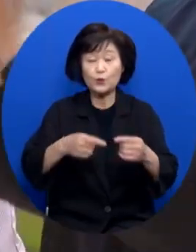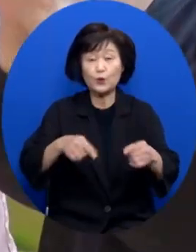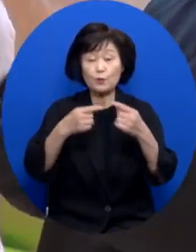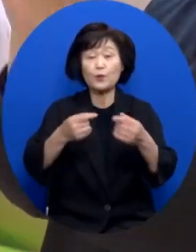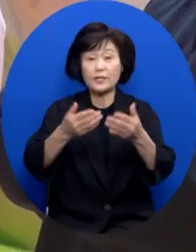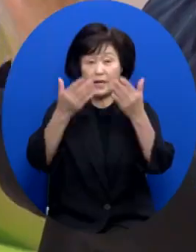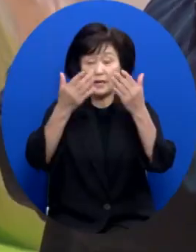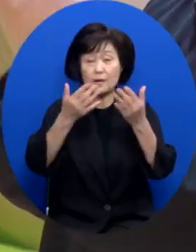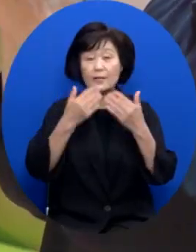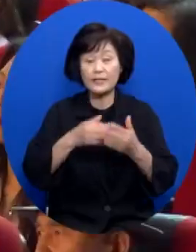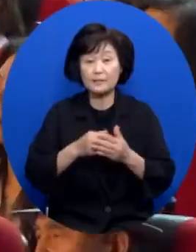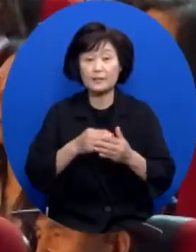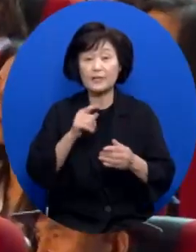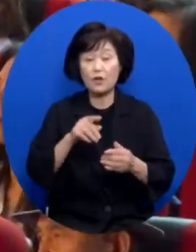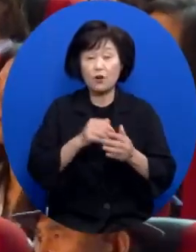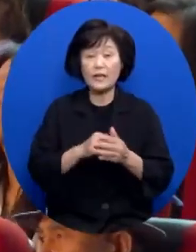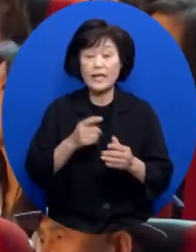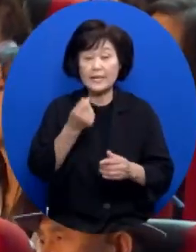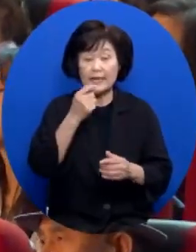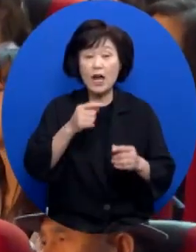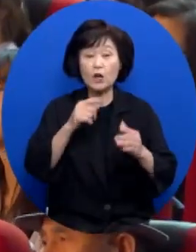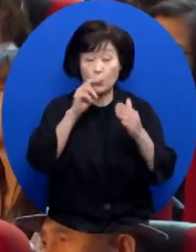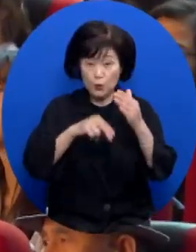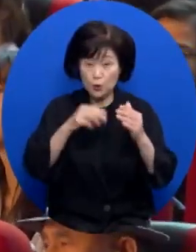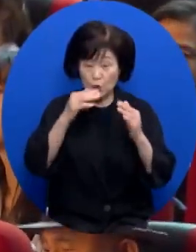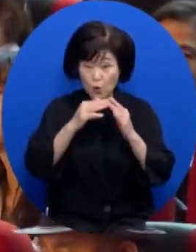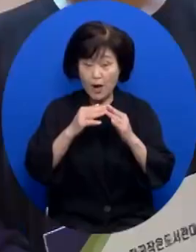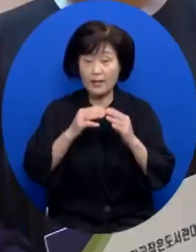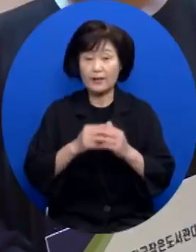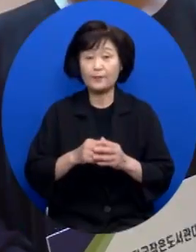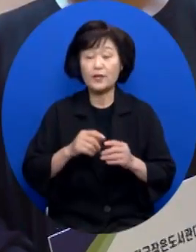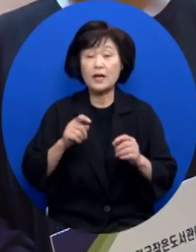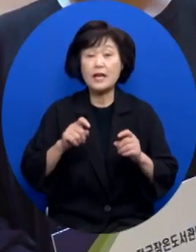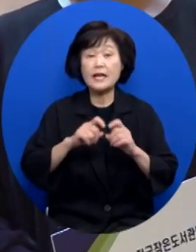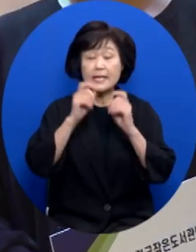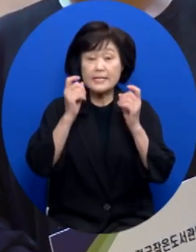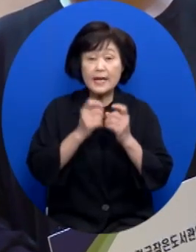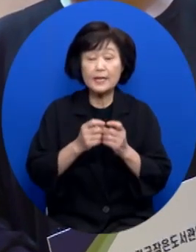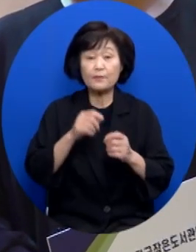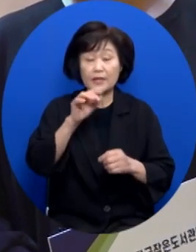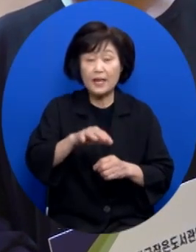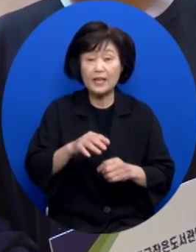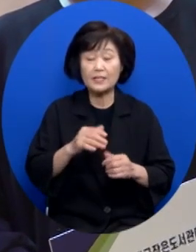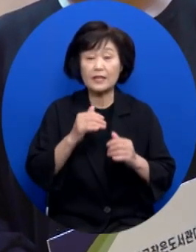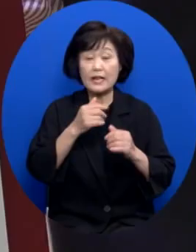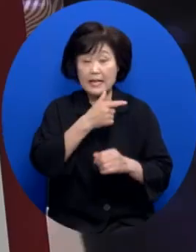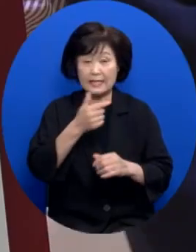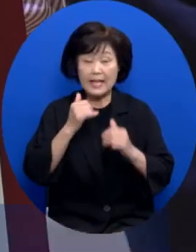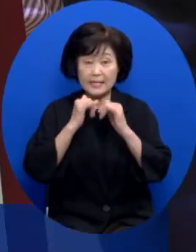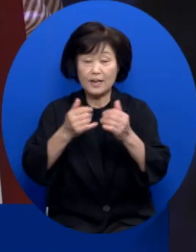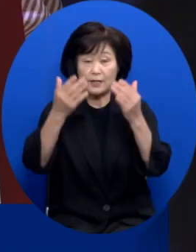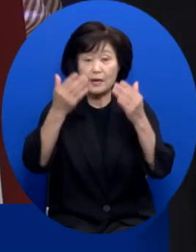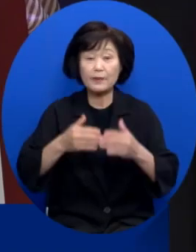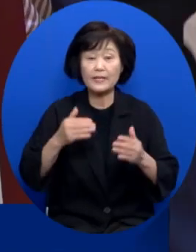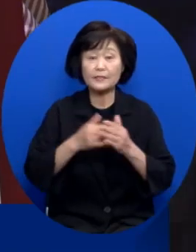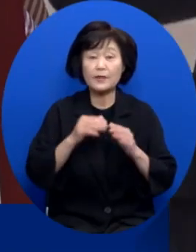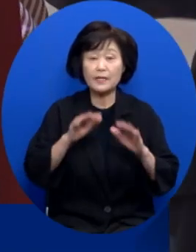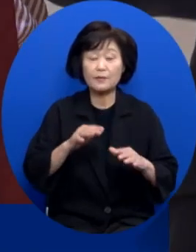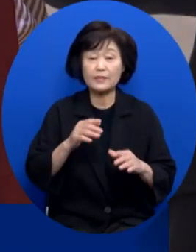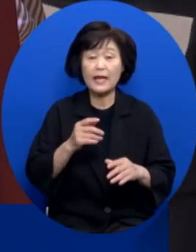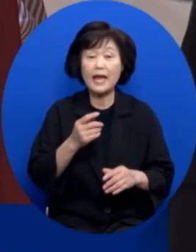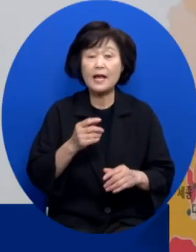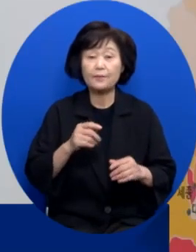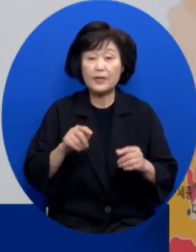신일교회가 운영하는 곰솔나무 작은 도서관은 사립 부문에서 대상을 수상했습니다. 이번에 사립 작은 도서관